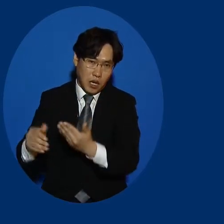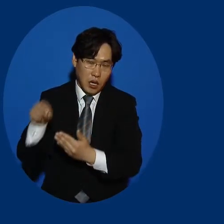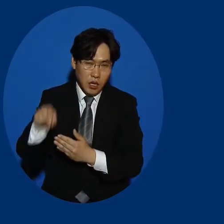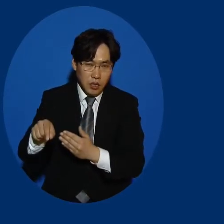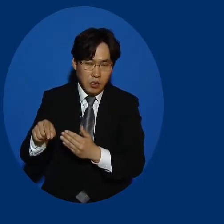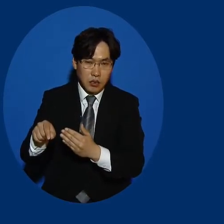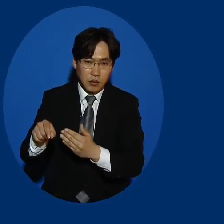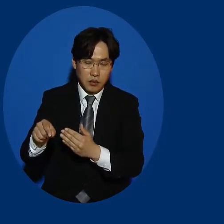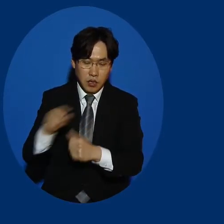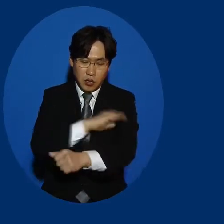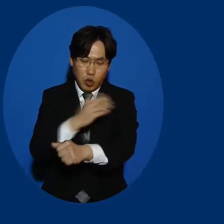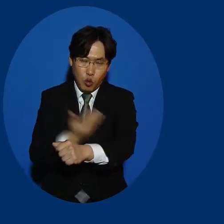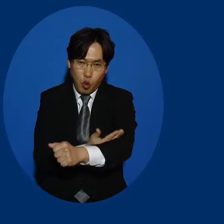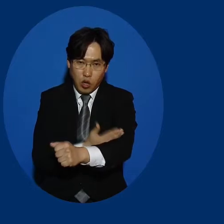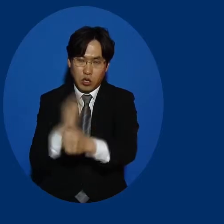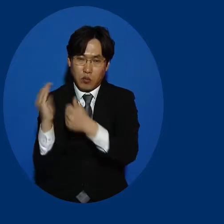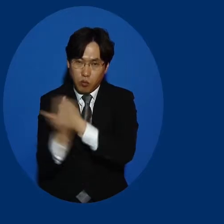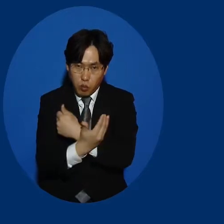평생 권리를